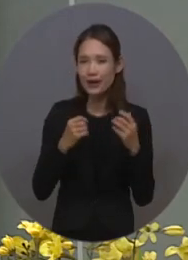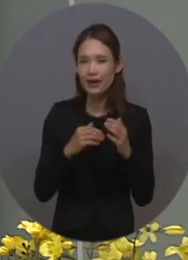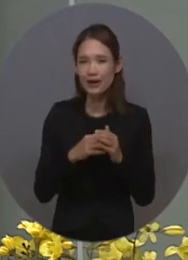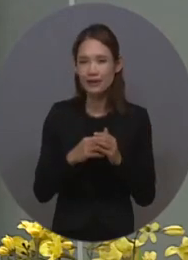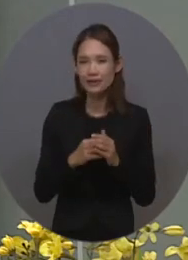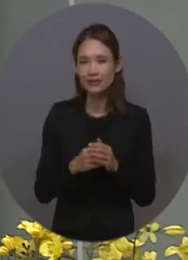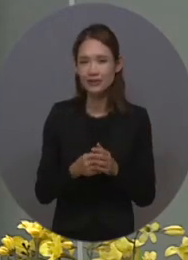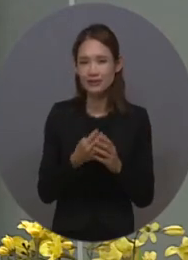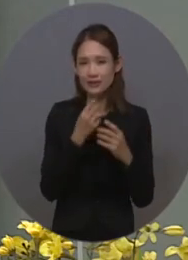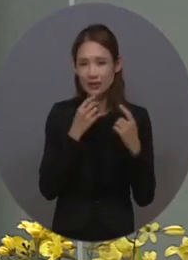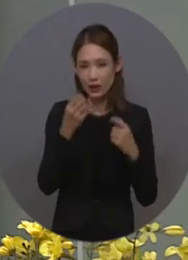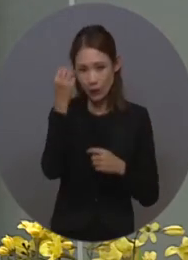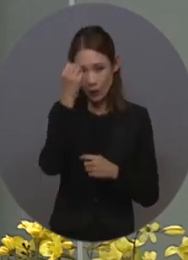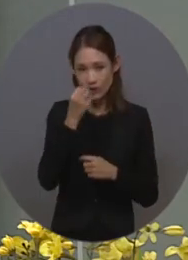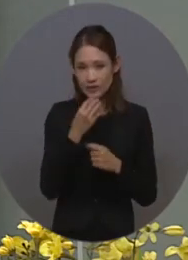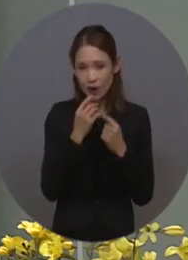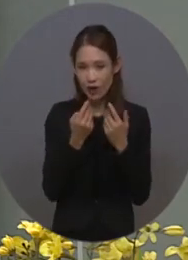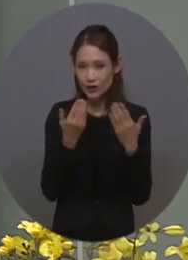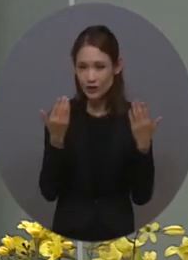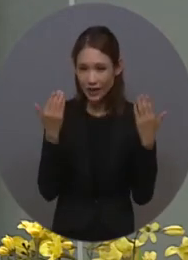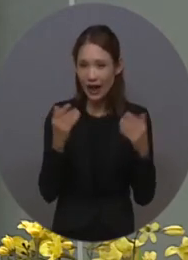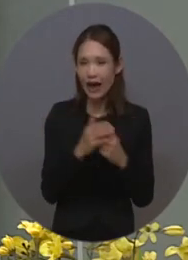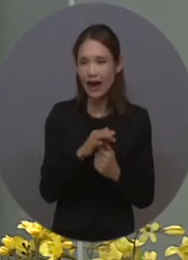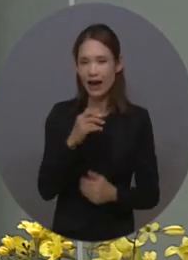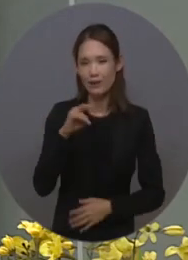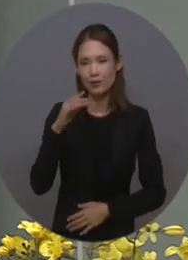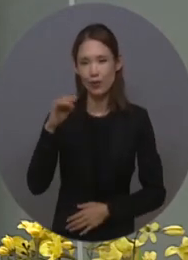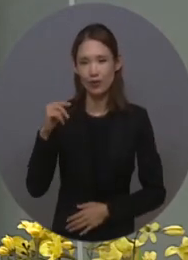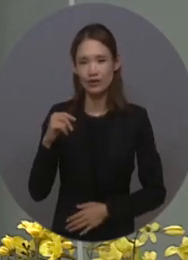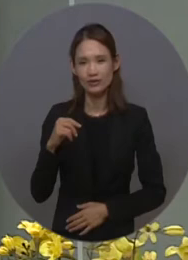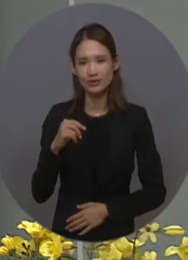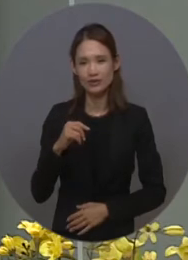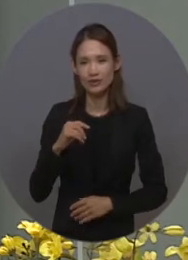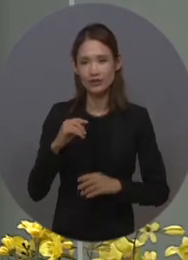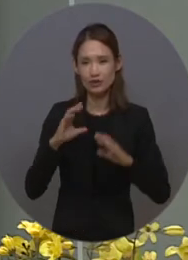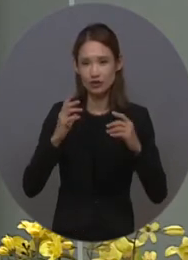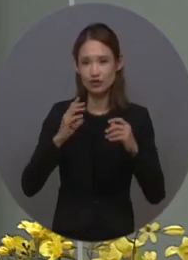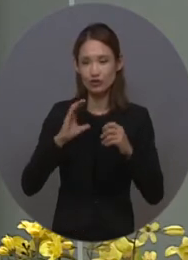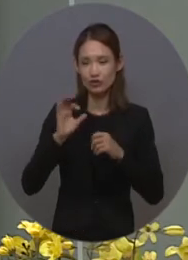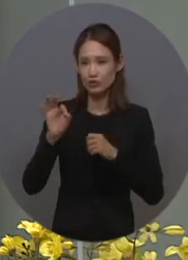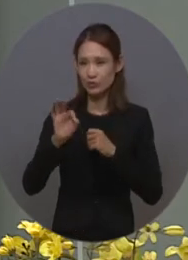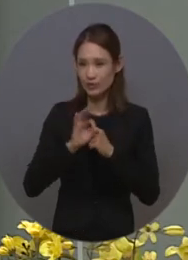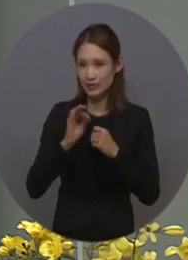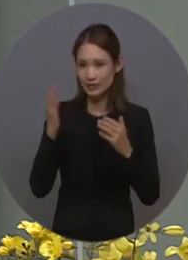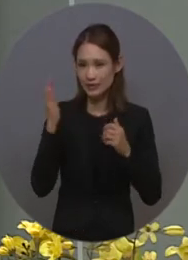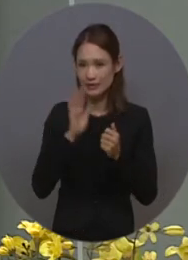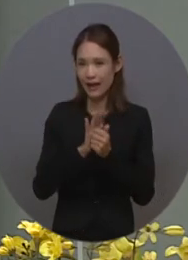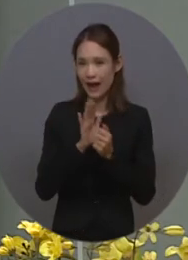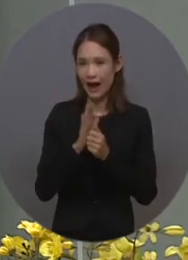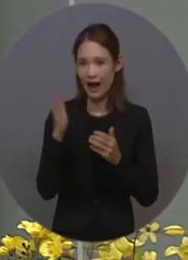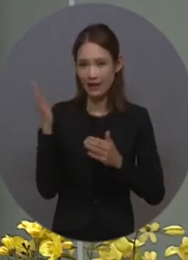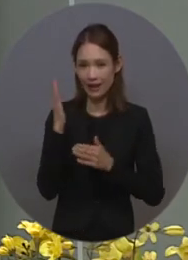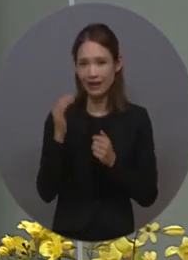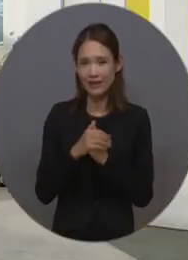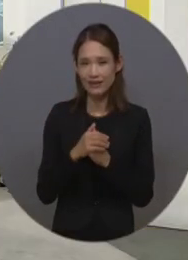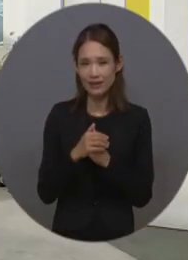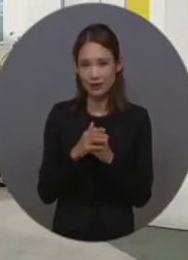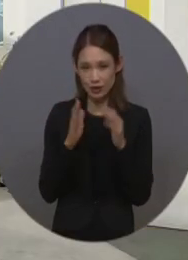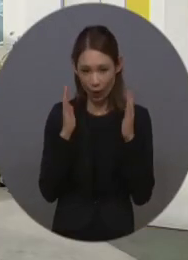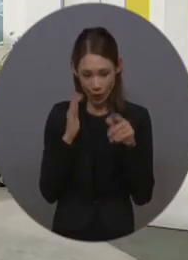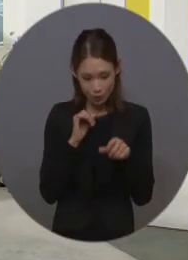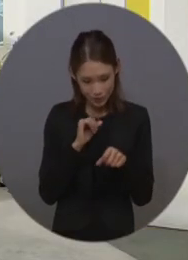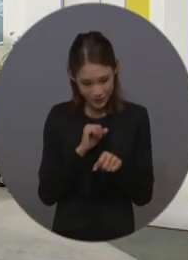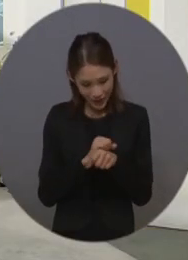경기고, 서울대, 하버드, 옥스퍼드. 네. 네? 네. 거기다 국비 장학생까지. 네, 네. 공부 잘하셨습니까? 제가 이렇게